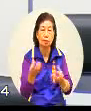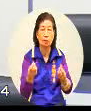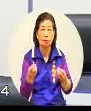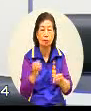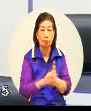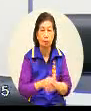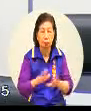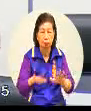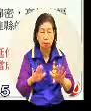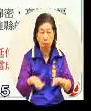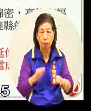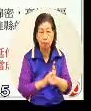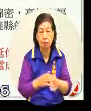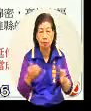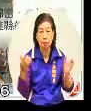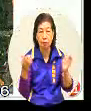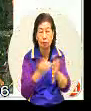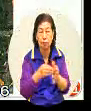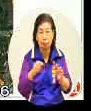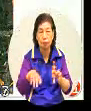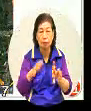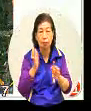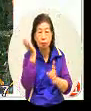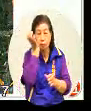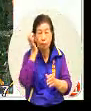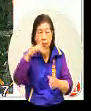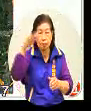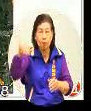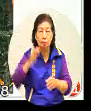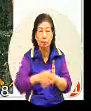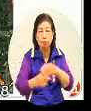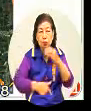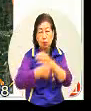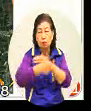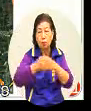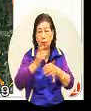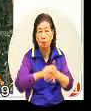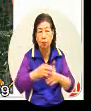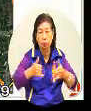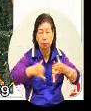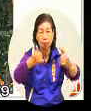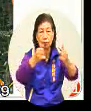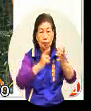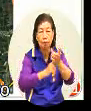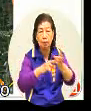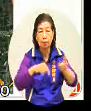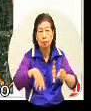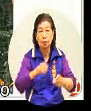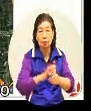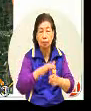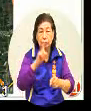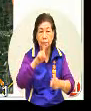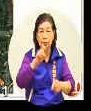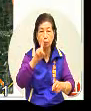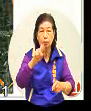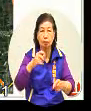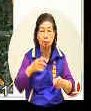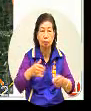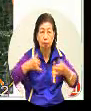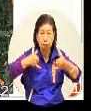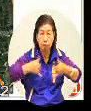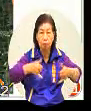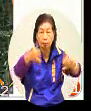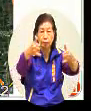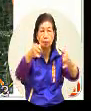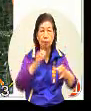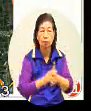工山尔嘛，会当较紧到落地较乌来的吼。啊，佮十一线的扩宽。都已经开始了嘛，已经啊，大家拢